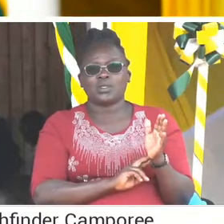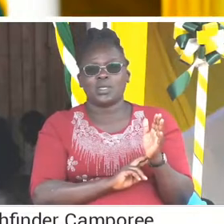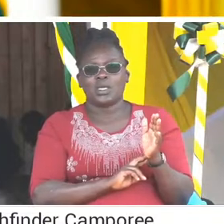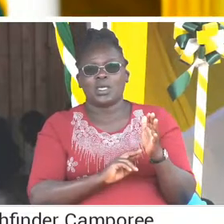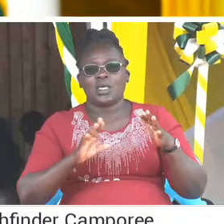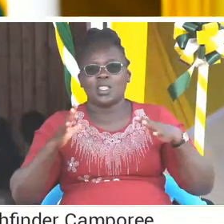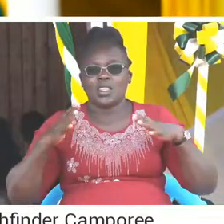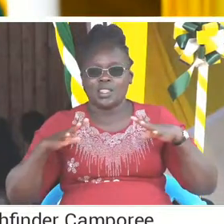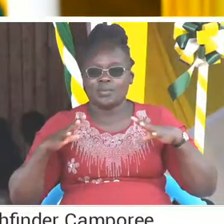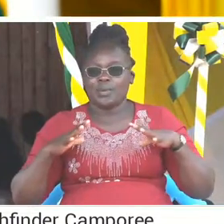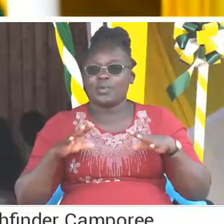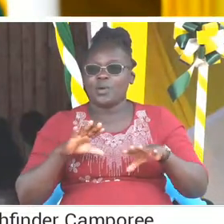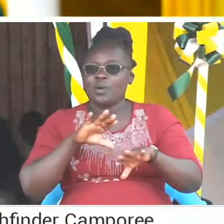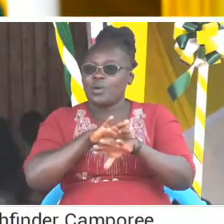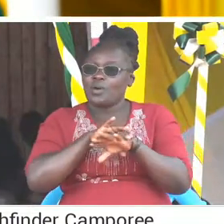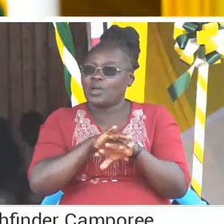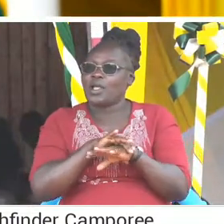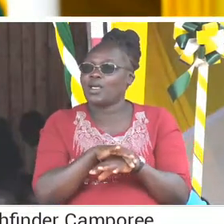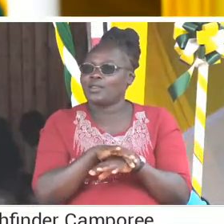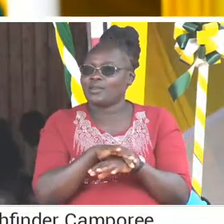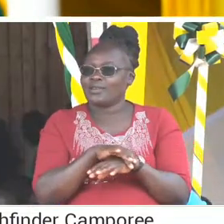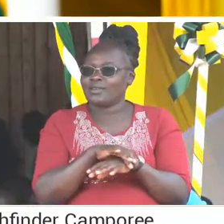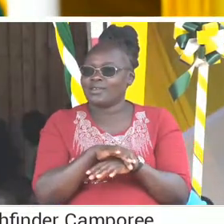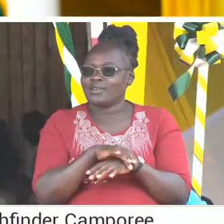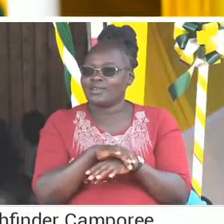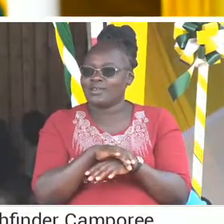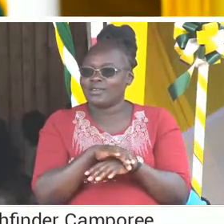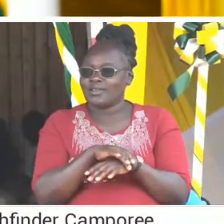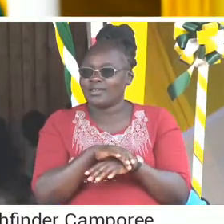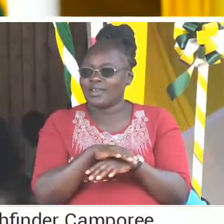kwamba wanalenga kureduce population ya Waafrika.